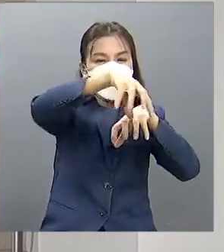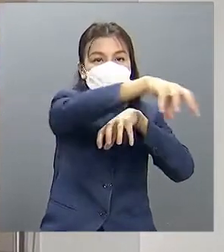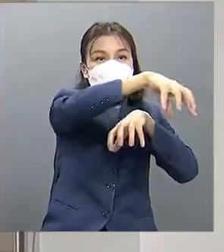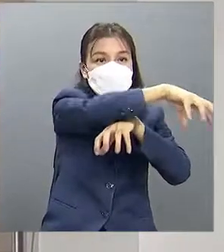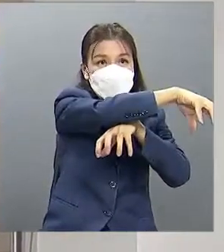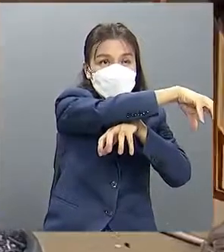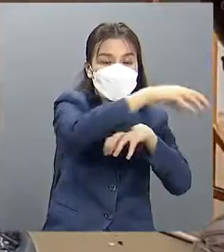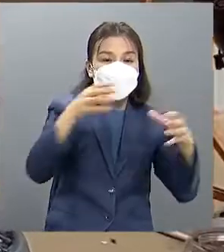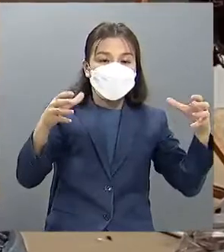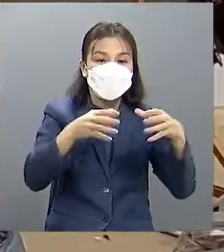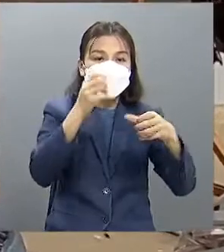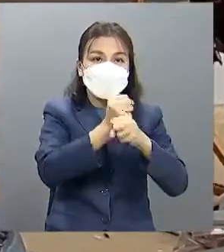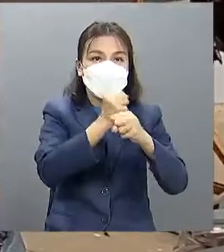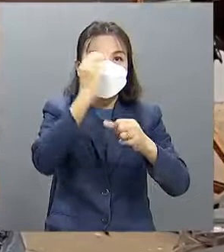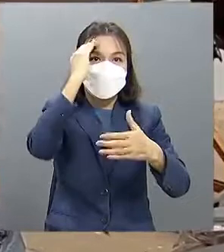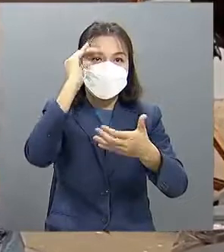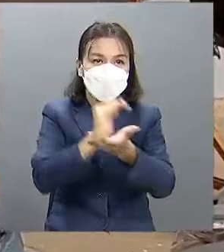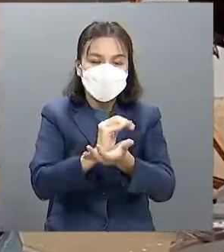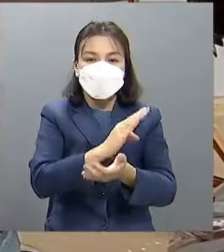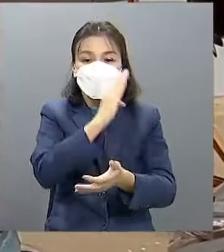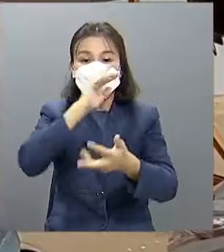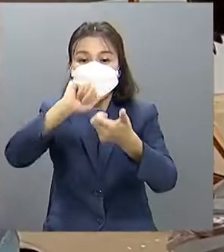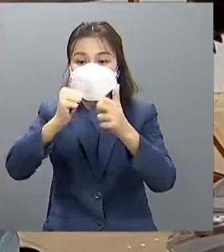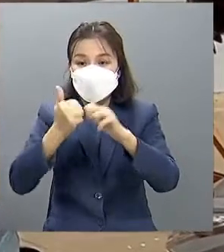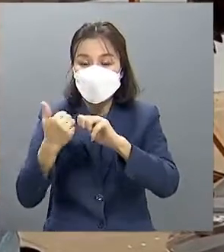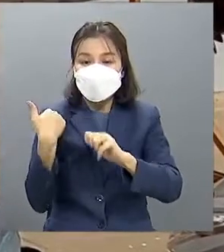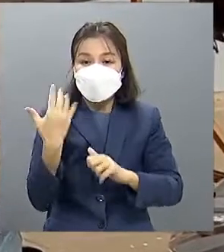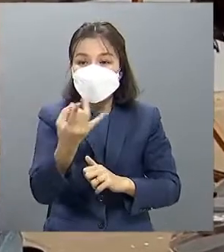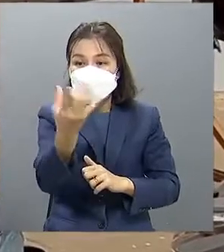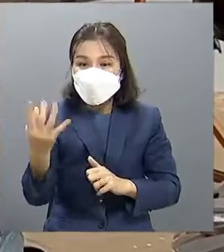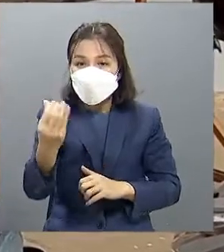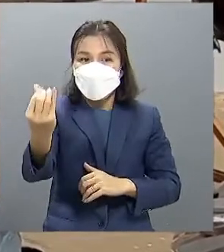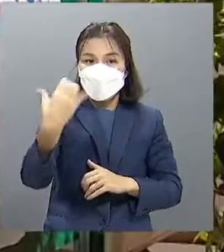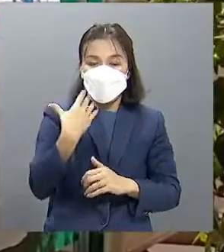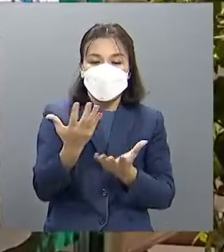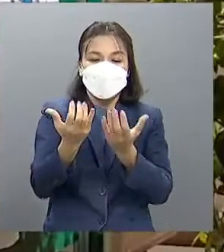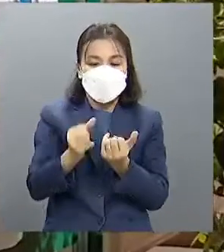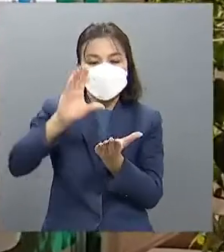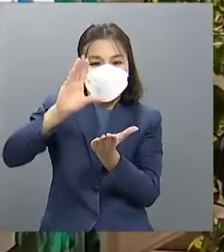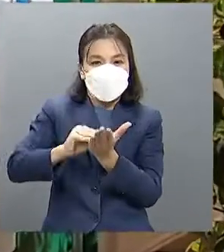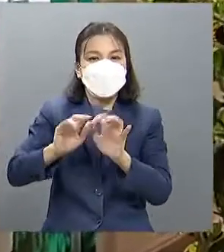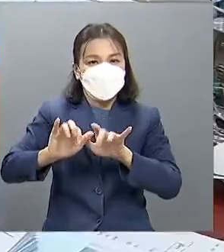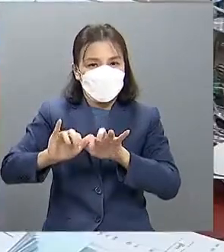อบสวนรับแจ้งเหตุกรณีมีเหตุการณ์เกิดขึ้นในแต่ละพื้นที่ค่ะ